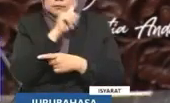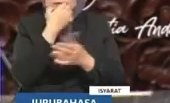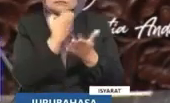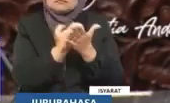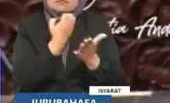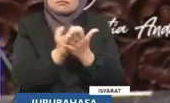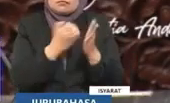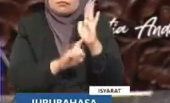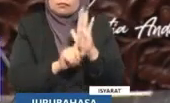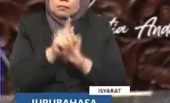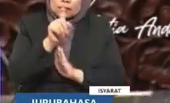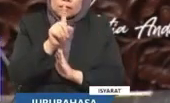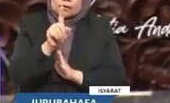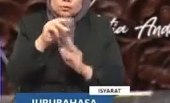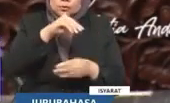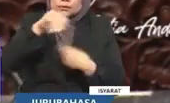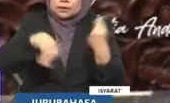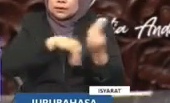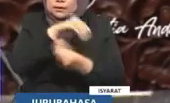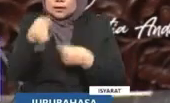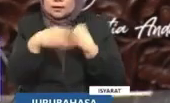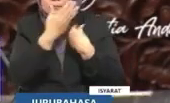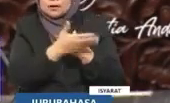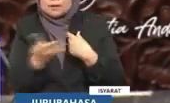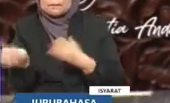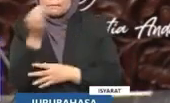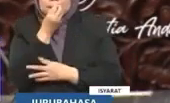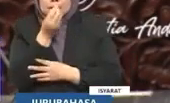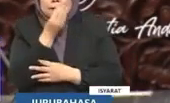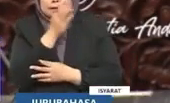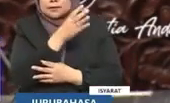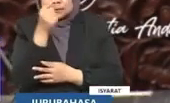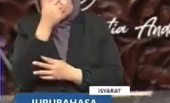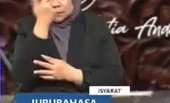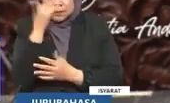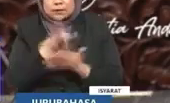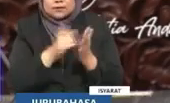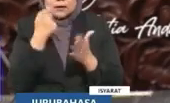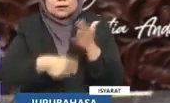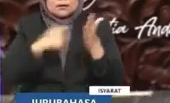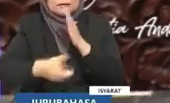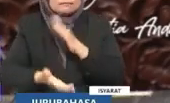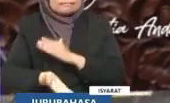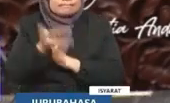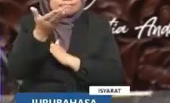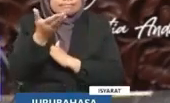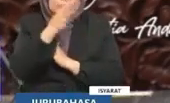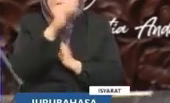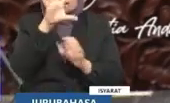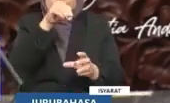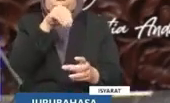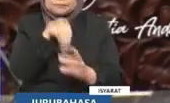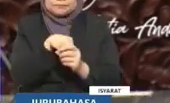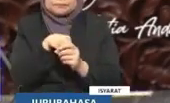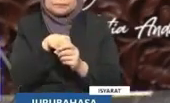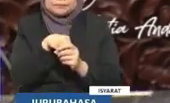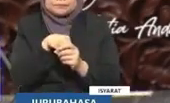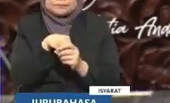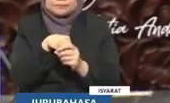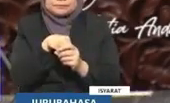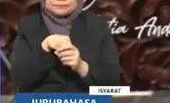memberi kesan terhadap kitaran pengeluaran bahan makanan disebabkan oleh kenaikan harga makanan termasuk